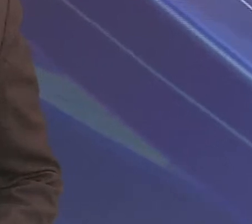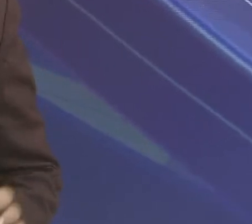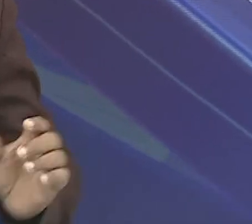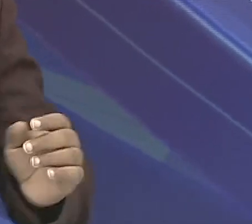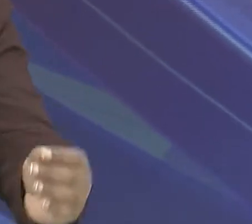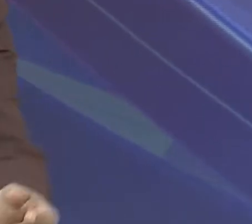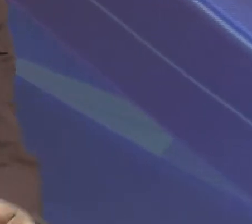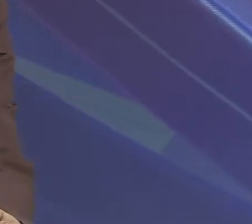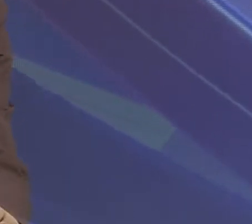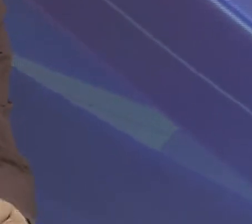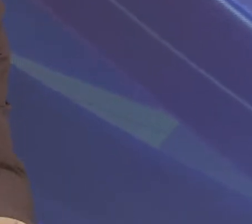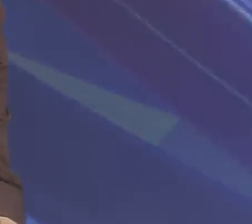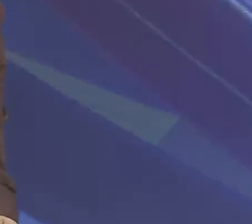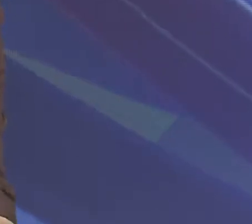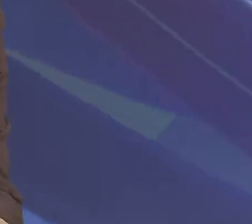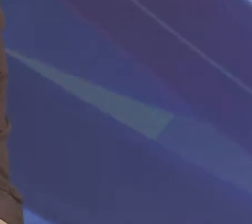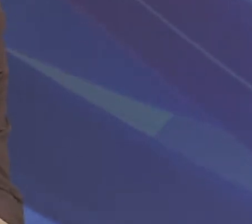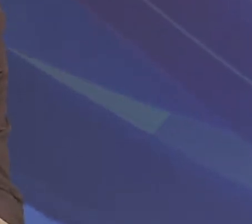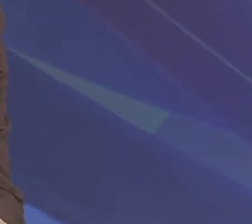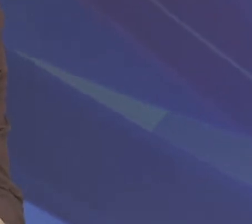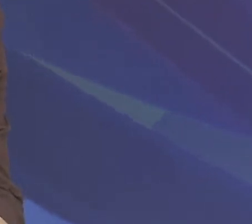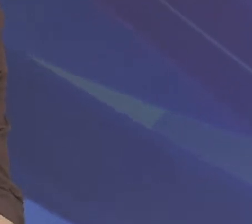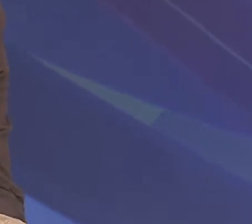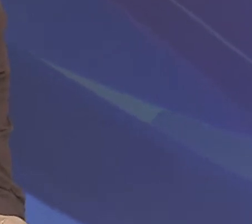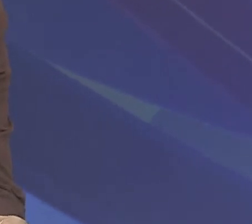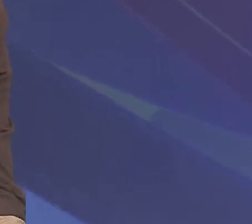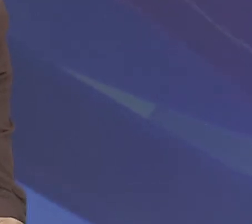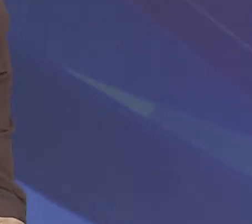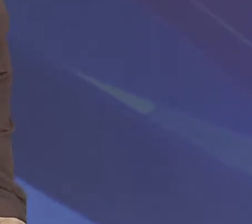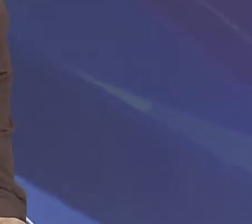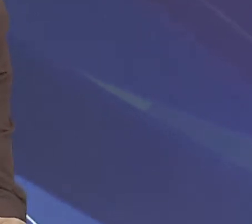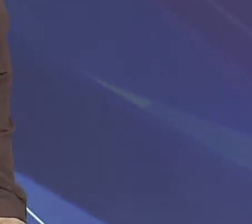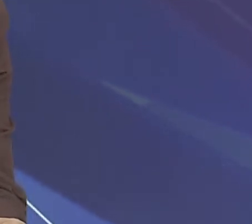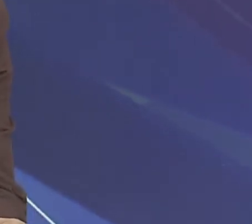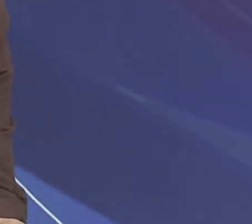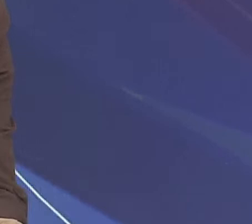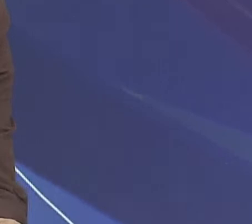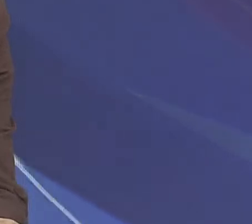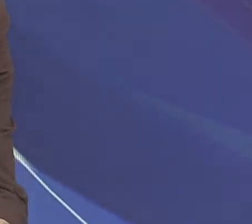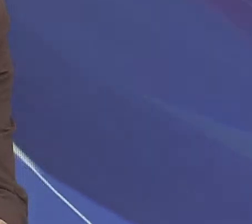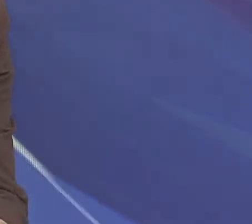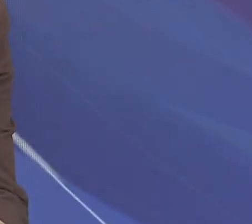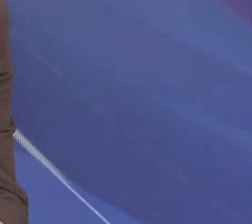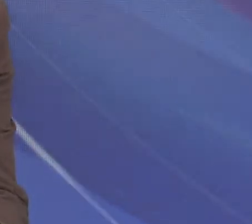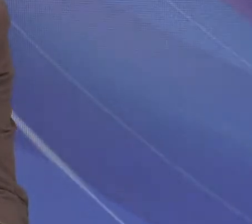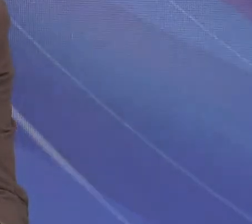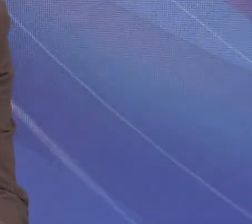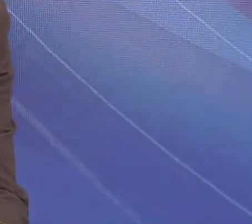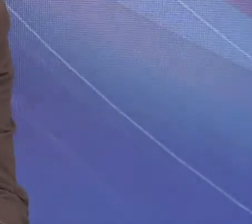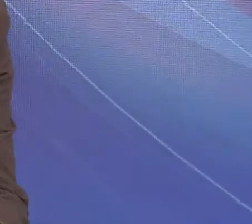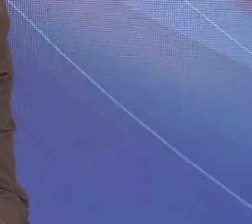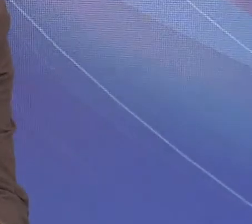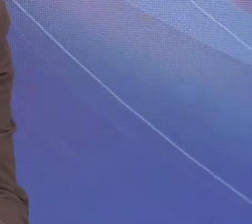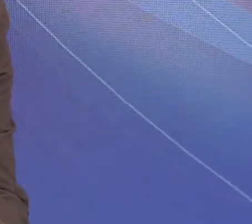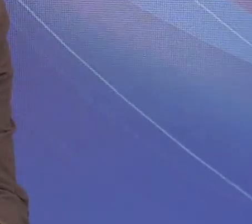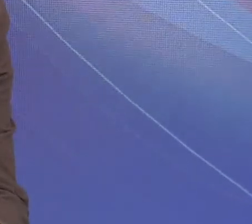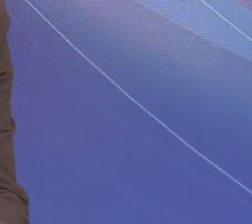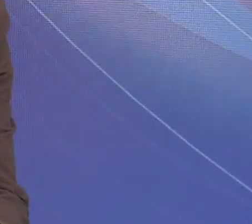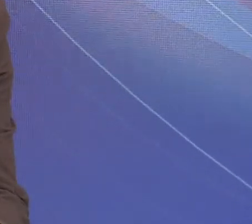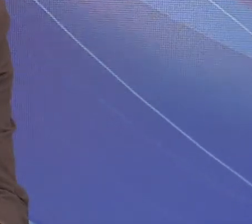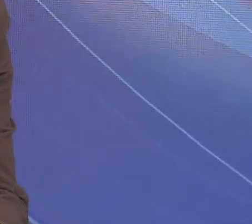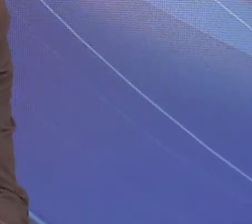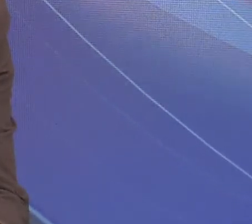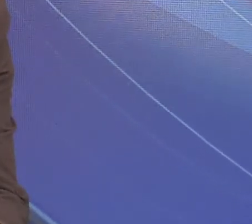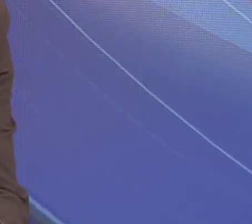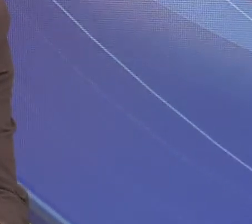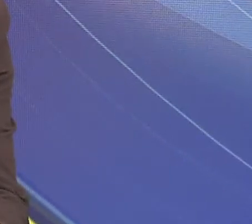सीधा प्रसारण आप कैबिनेट के फैसला पर देख रहे थे कैबिनेट के फैसला पर जो प्रेस कॉन्फ्रेंस ए रहा था उसका सीधा प्रसारण देख